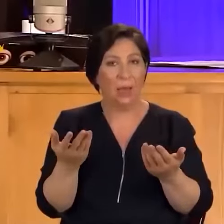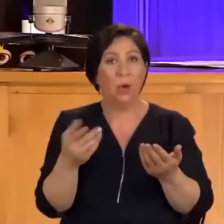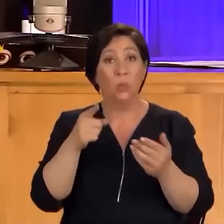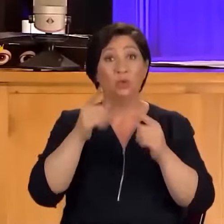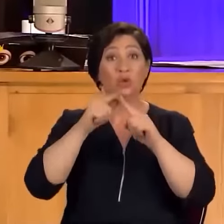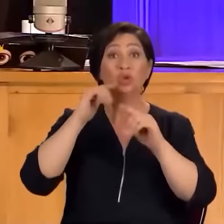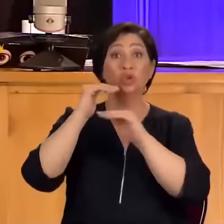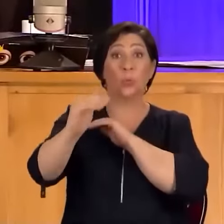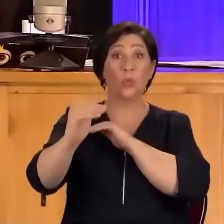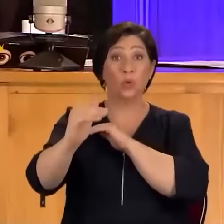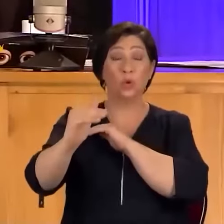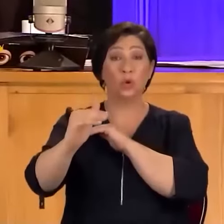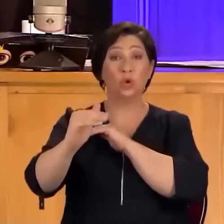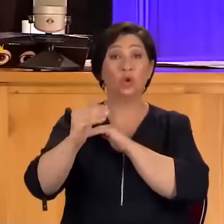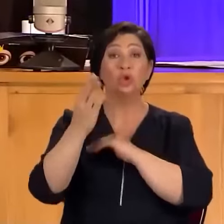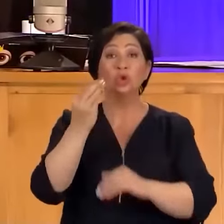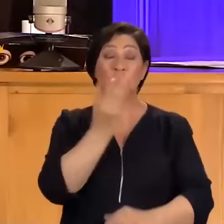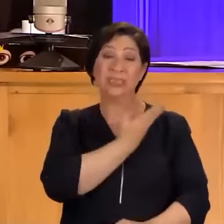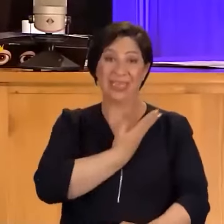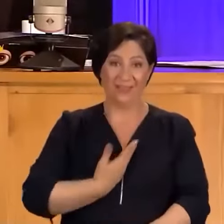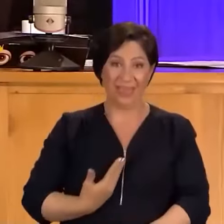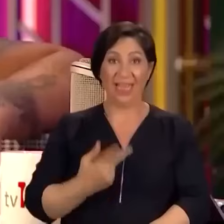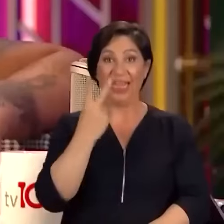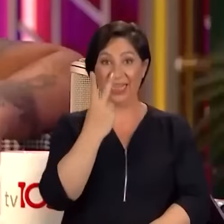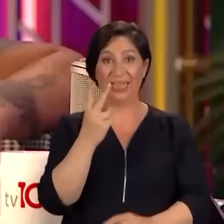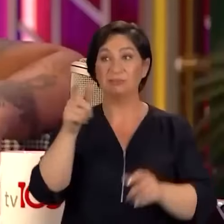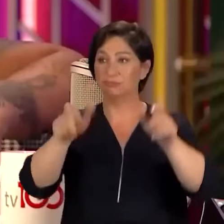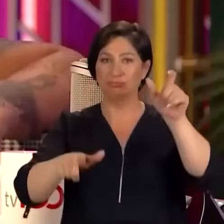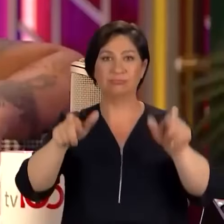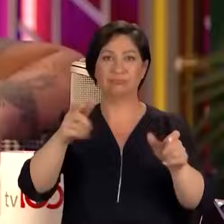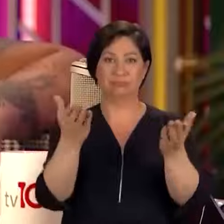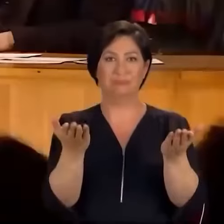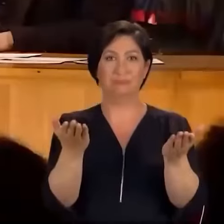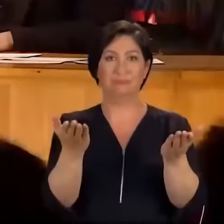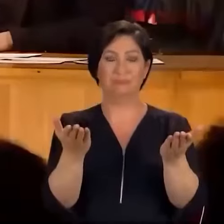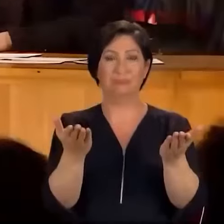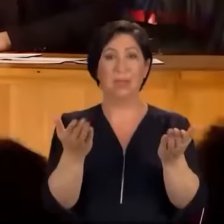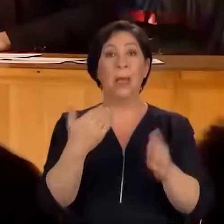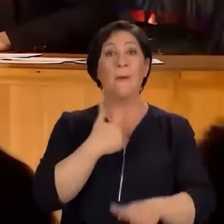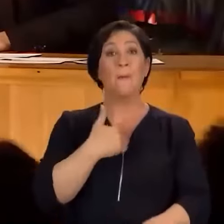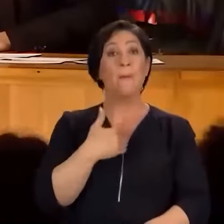bu toplumun çok sevdiği iki insansınız.